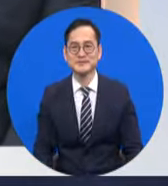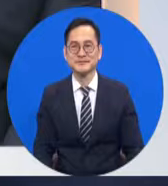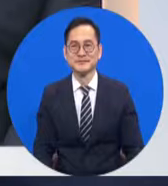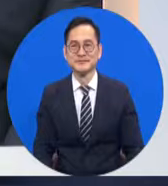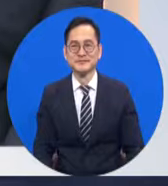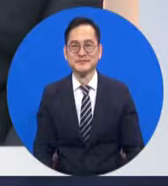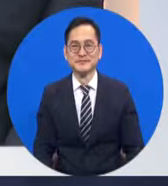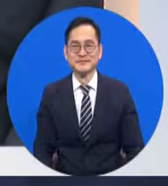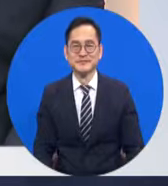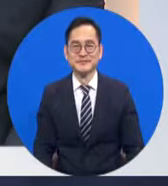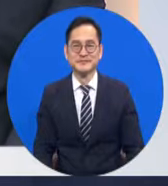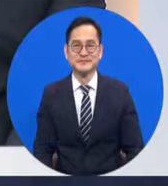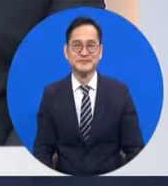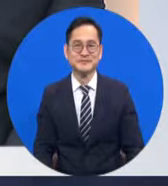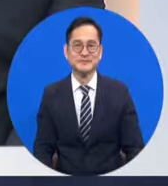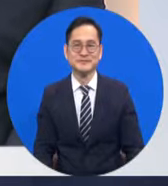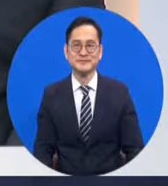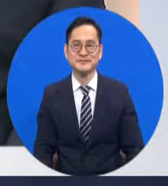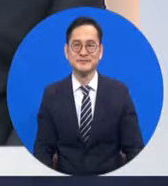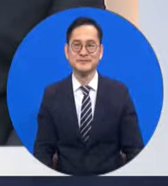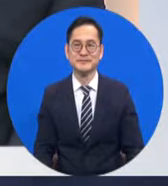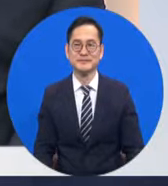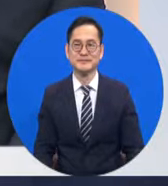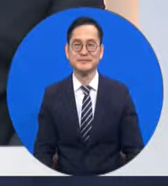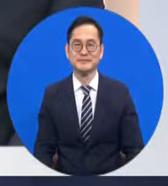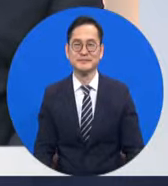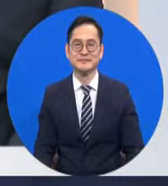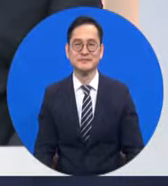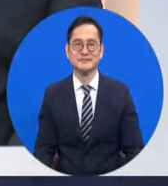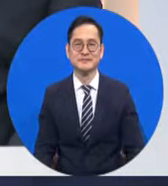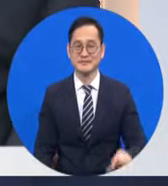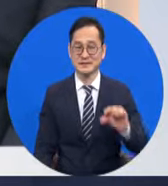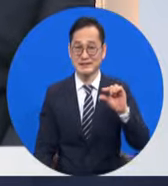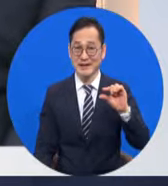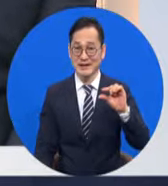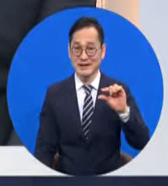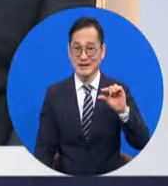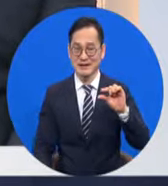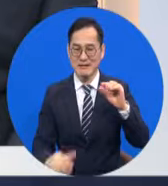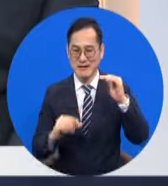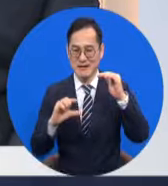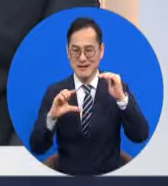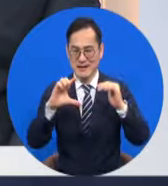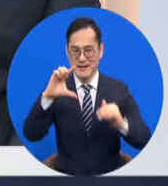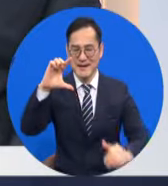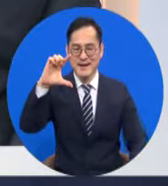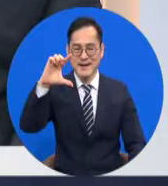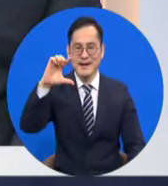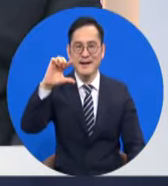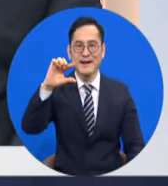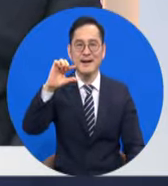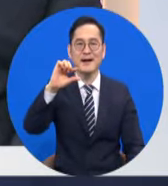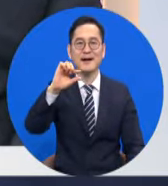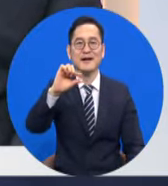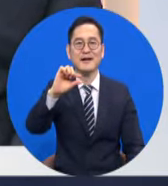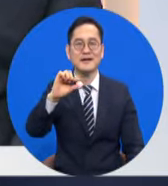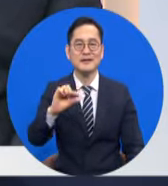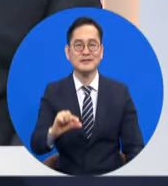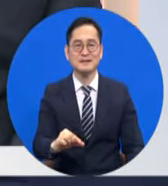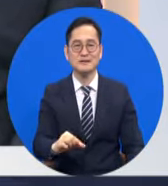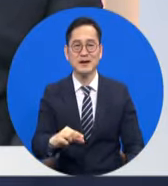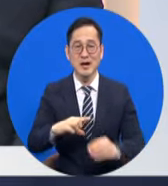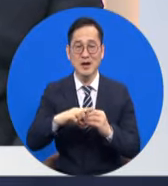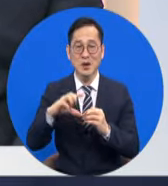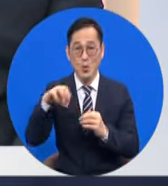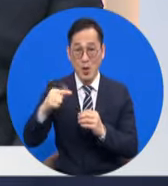됐든 예상했던보다 빠르게 이 격차를 줄여온 것은 분명해 보입니다. 처음에 원희룡 후보가 개항을